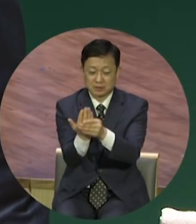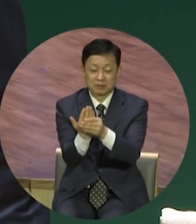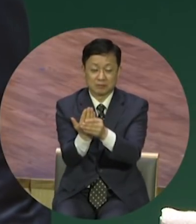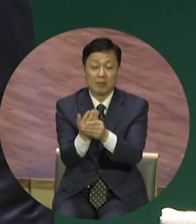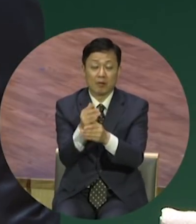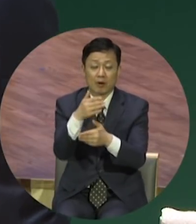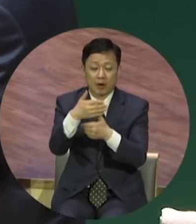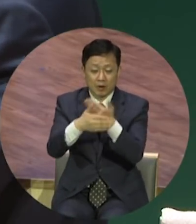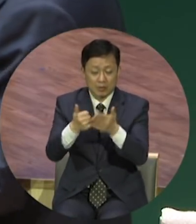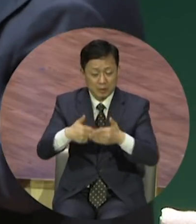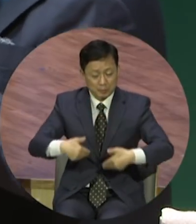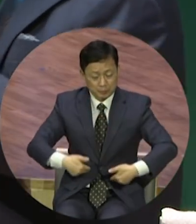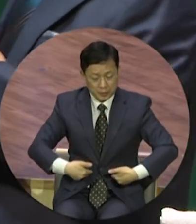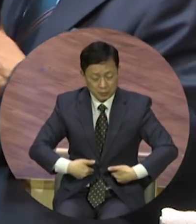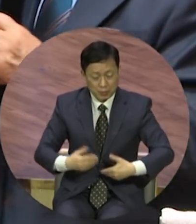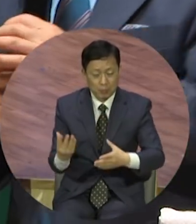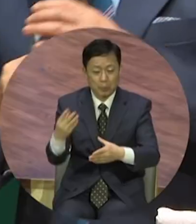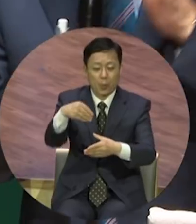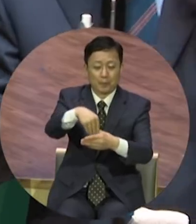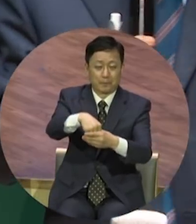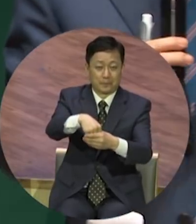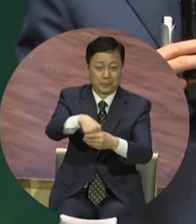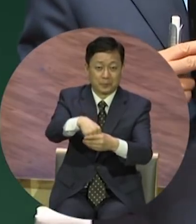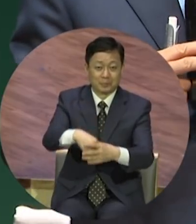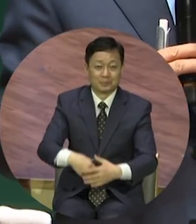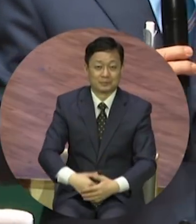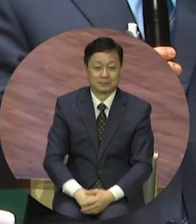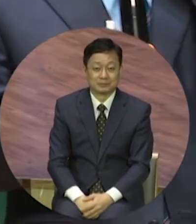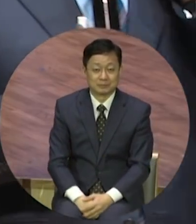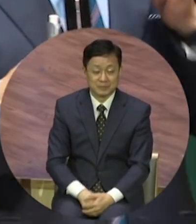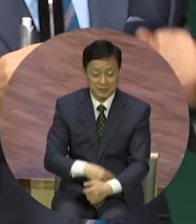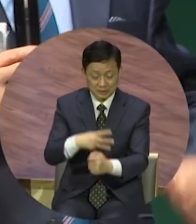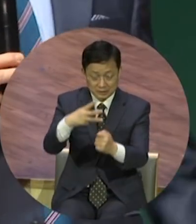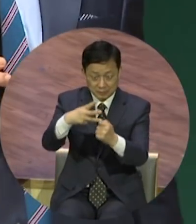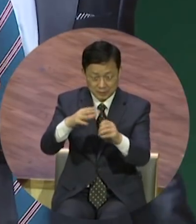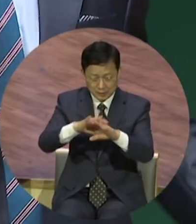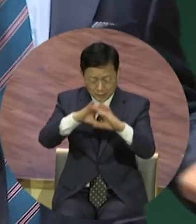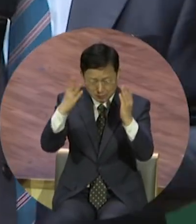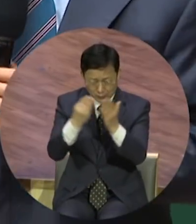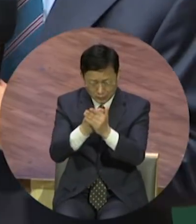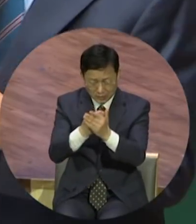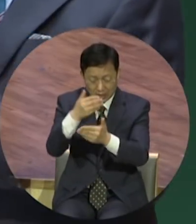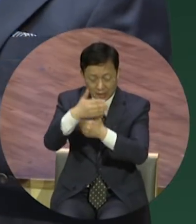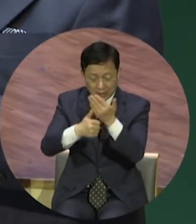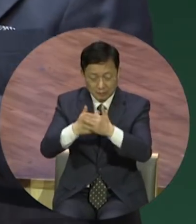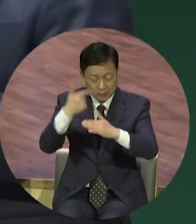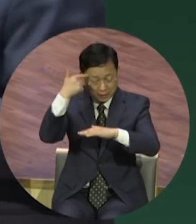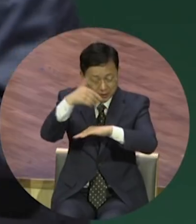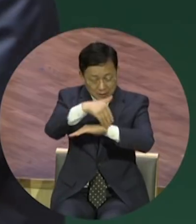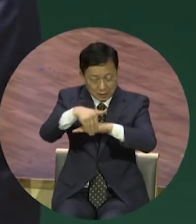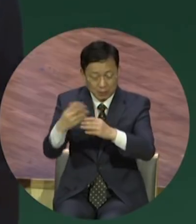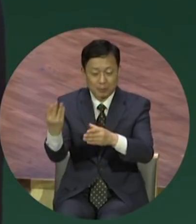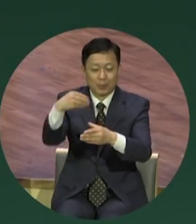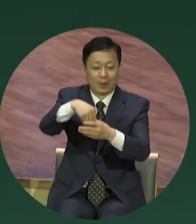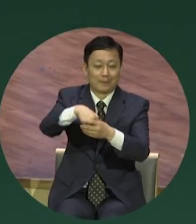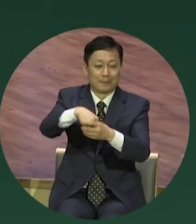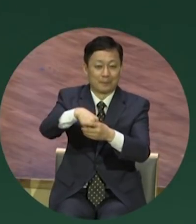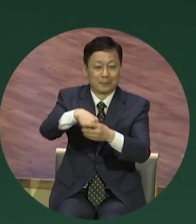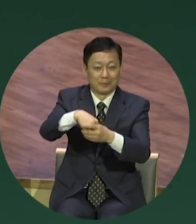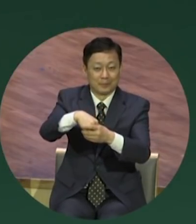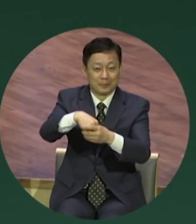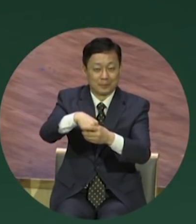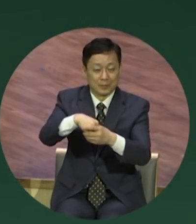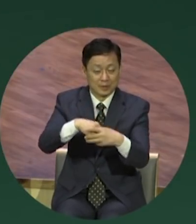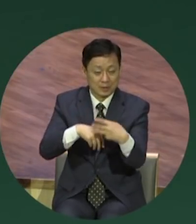come, but why is it at this given point in time? 여기서 절대가 보이는 겁니다. And from inside of this you can see what is absolute.